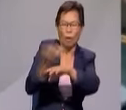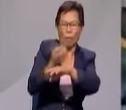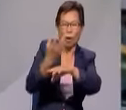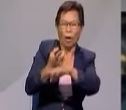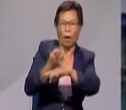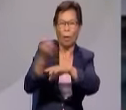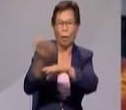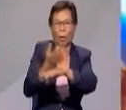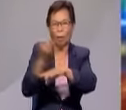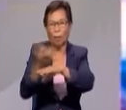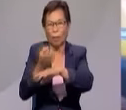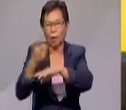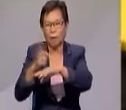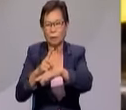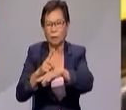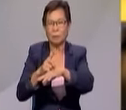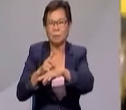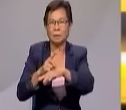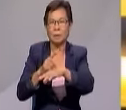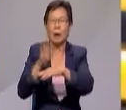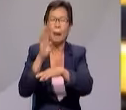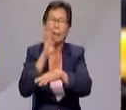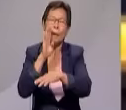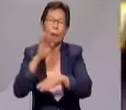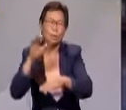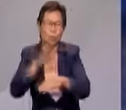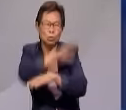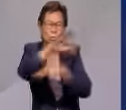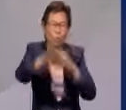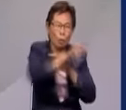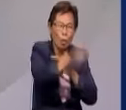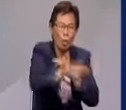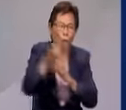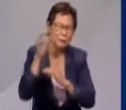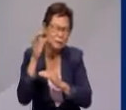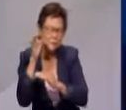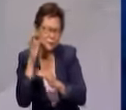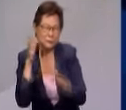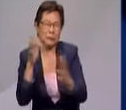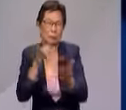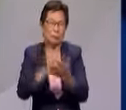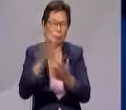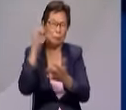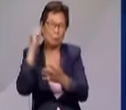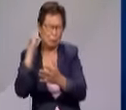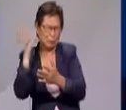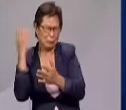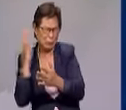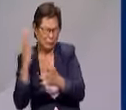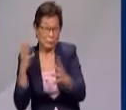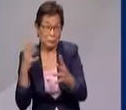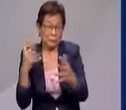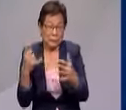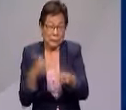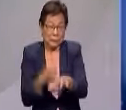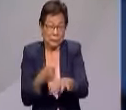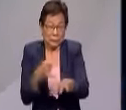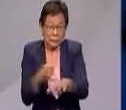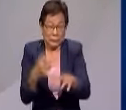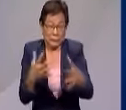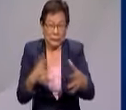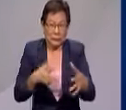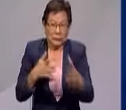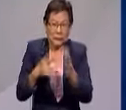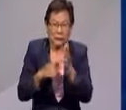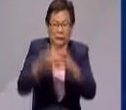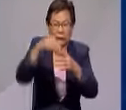Rata-rata netizen menyatakan rasa seram apabila mendengar bunyi siren tersebut. Manakan tidak, bunyi itu amat mirip dengan susuk-susuk mistik yang banyak